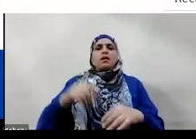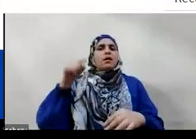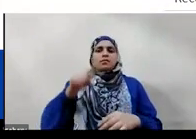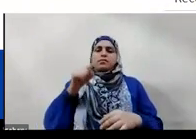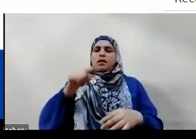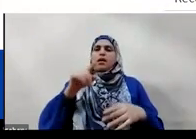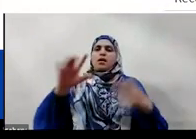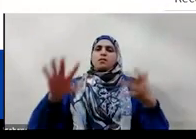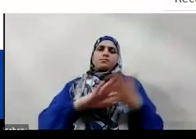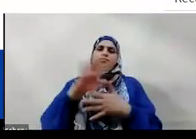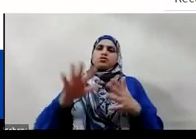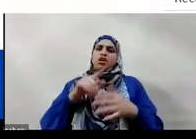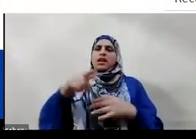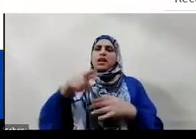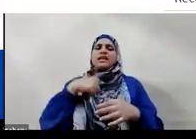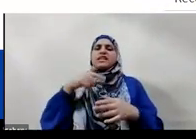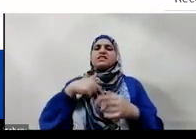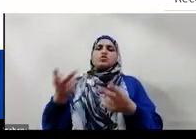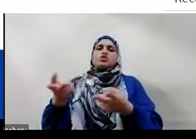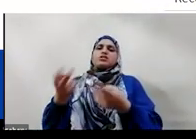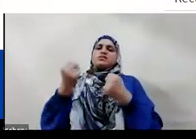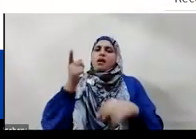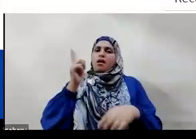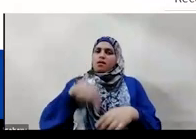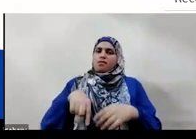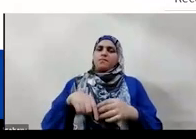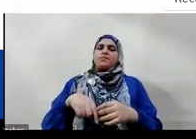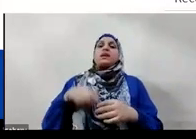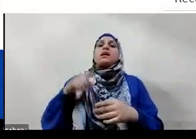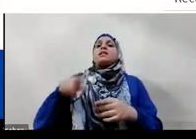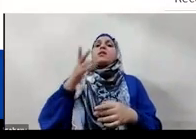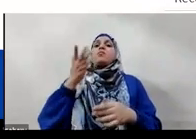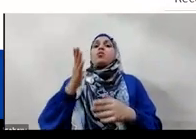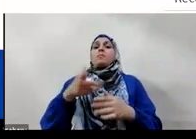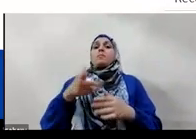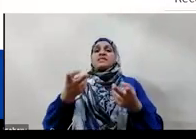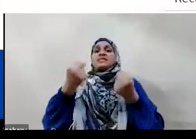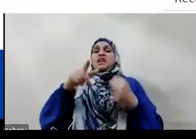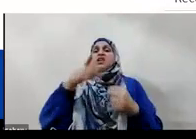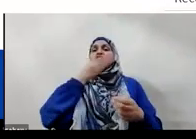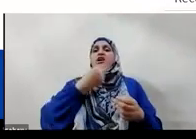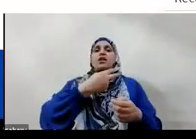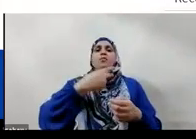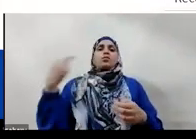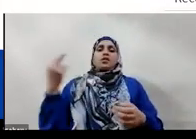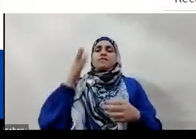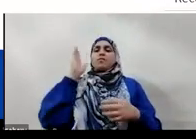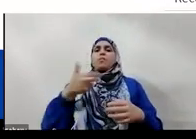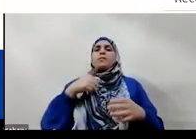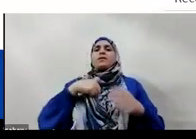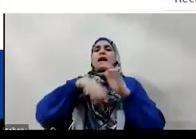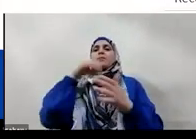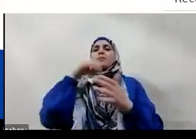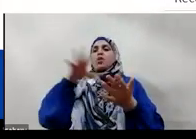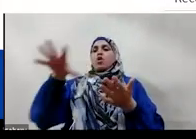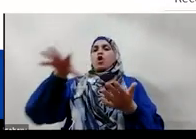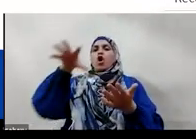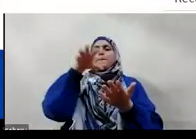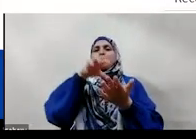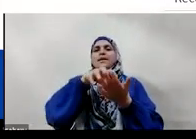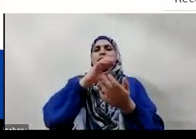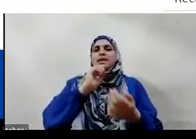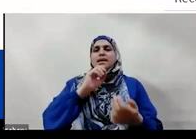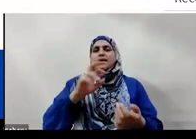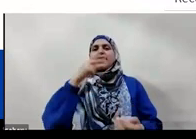أشكال plagiarism. وبيقول لي إنه ممكن plagiarism ياخد أشكال مختلفة، ممكن أعمل copying لنفس